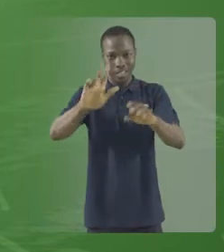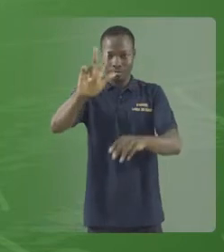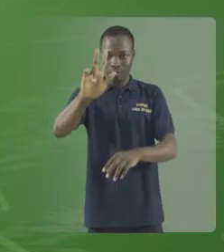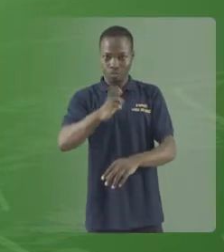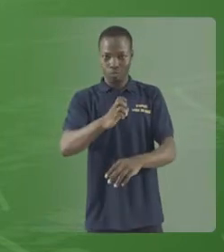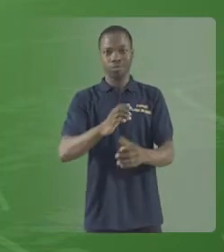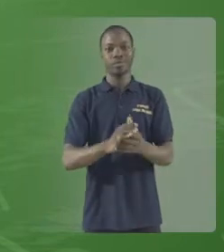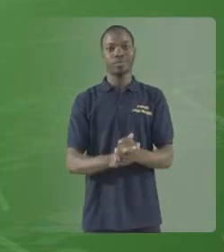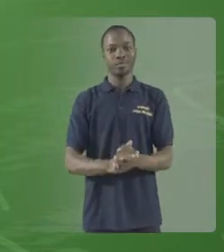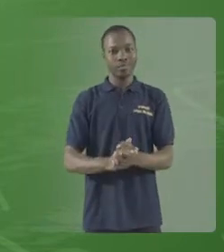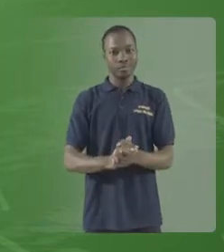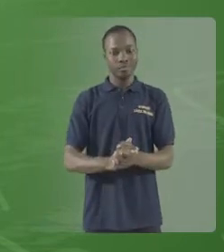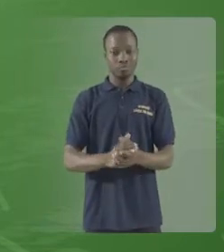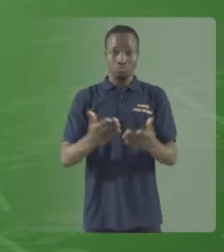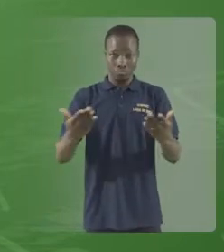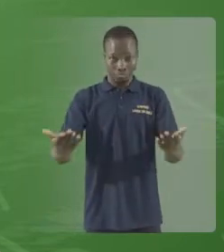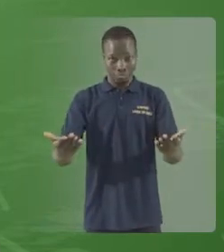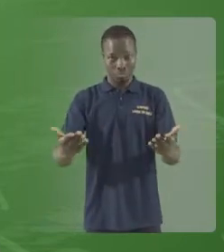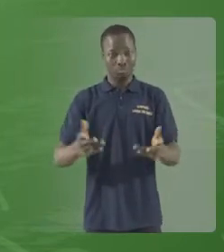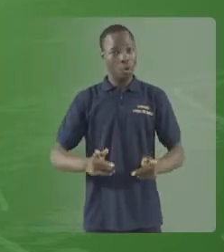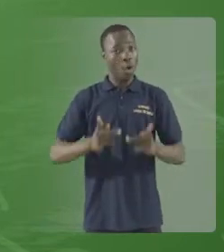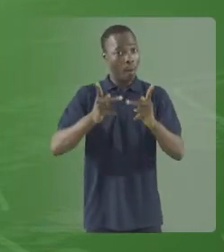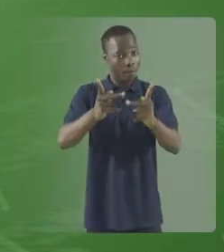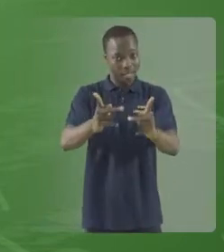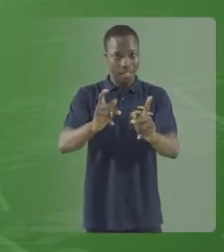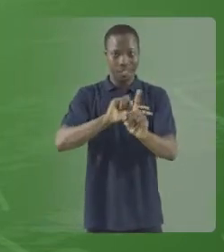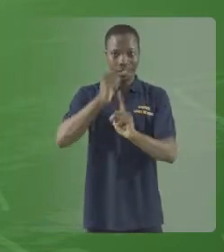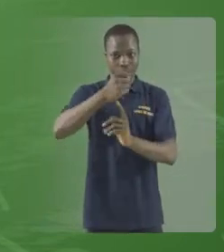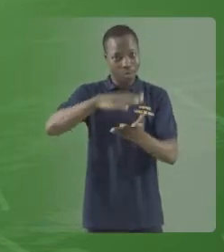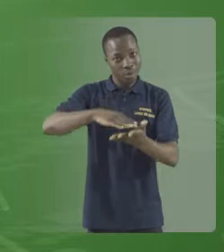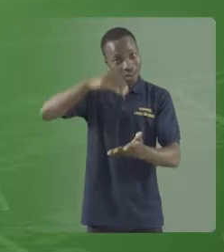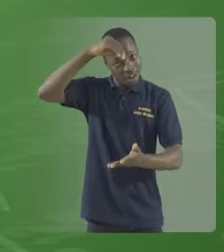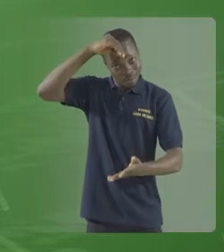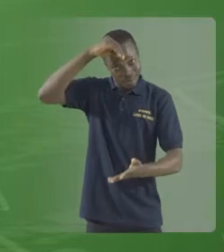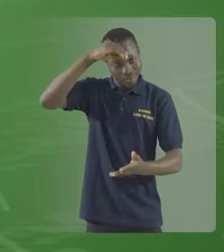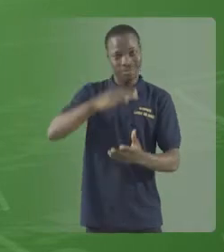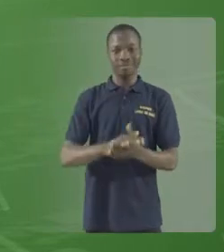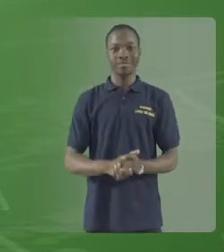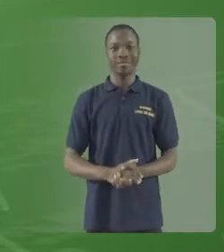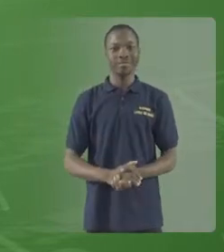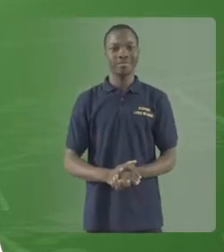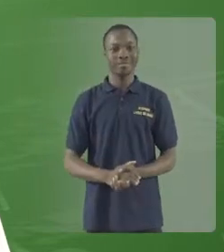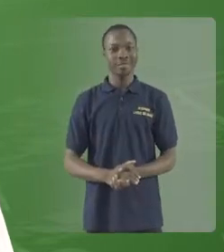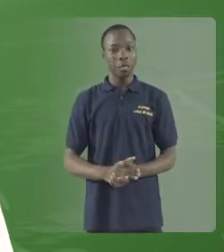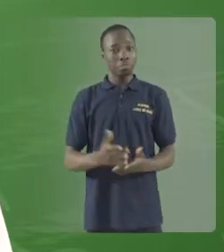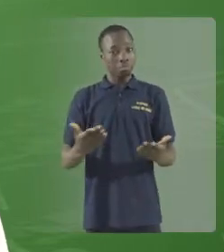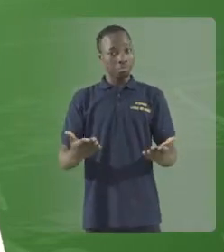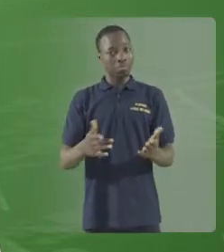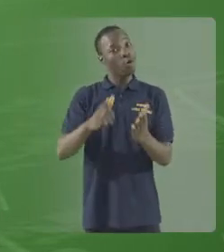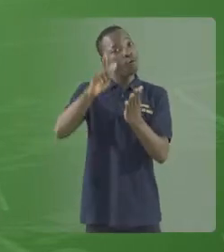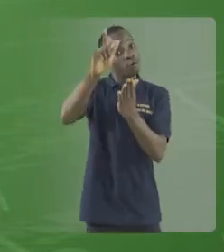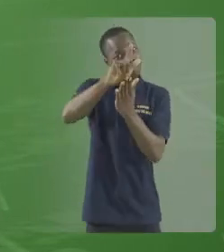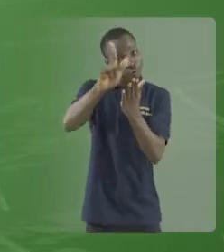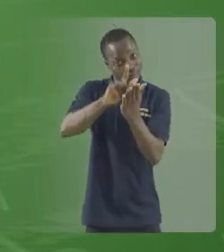3e. Alors, je vous présente la situation d'apprentissage et je vais vous